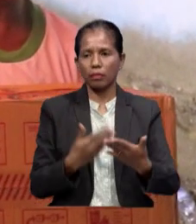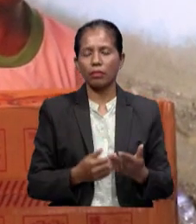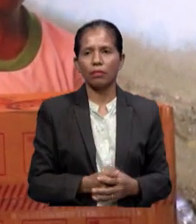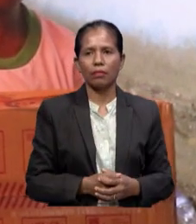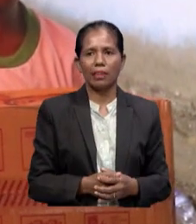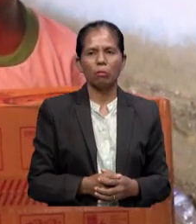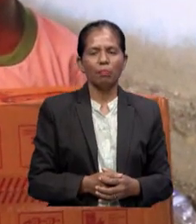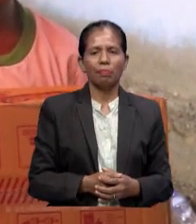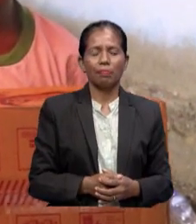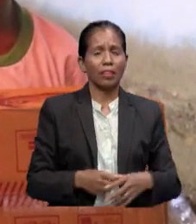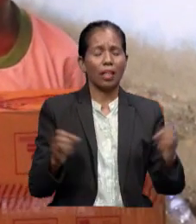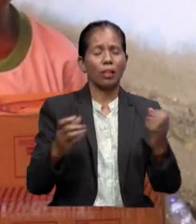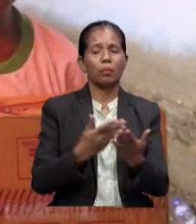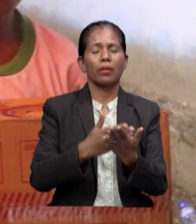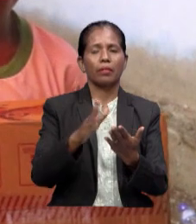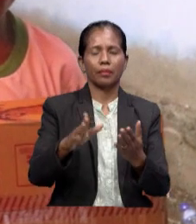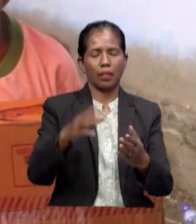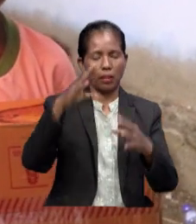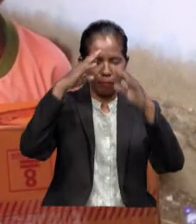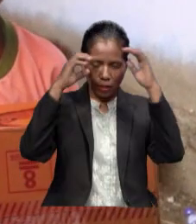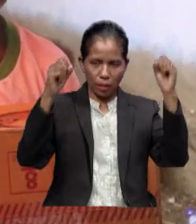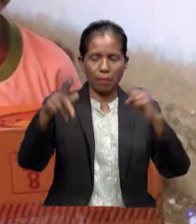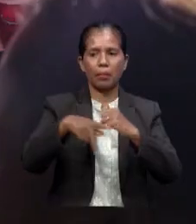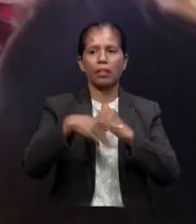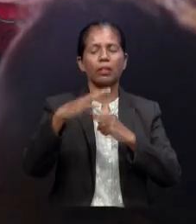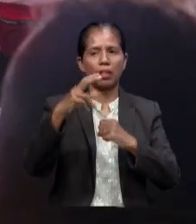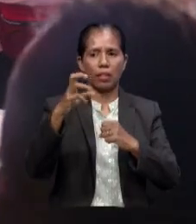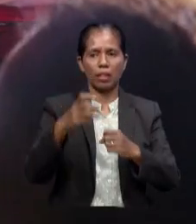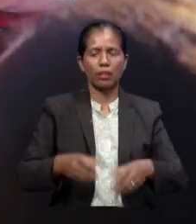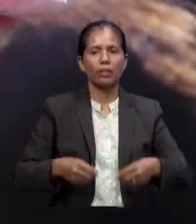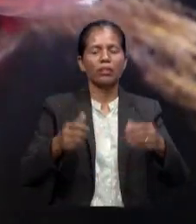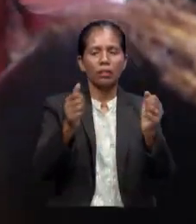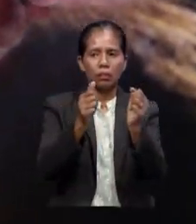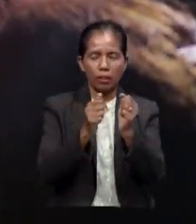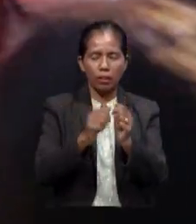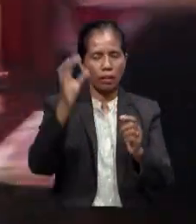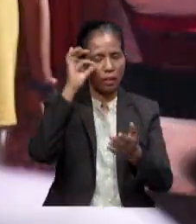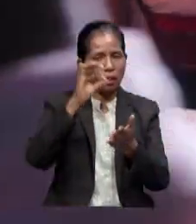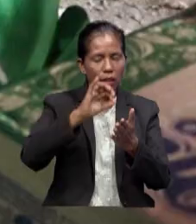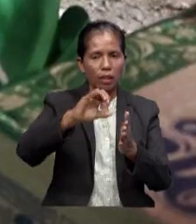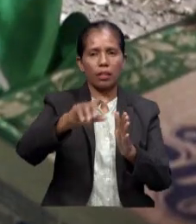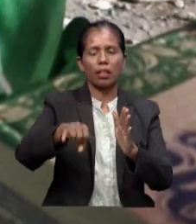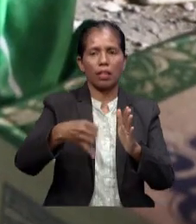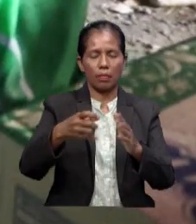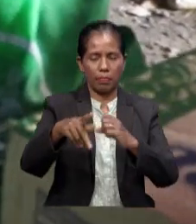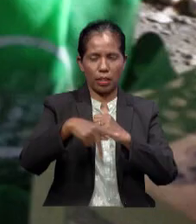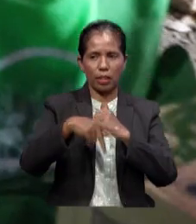eh. Antes fila presiden te partido CNRT ne be akompanya hos sekretaris jeral partido